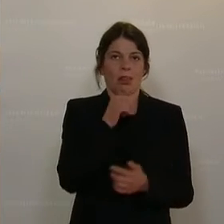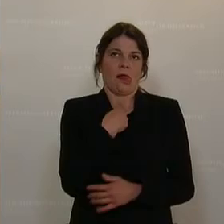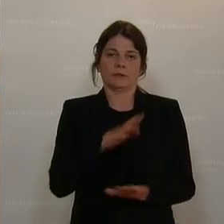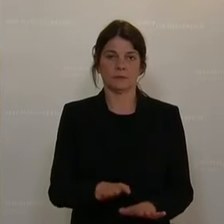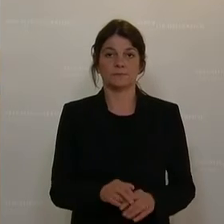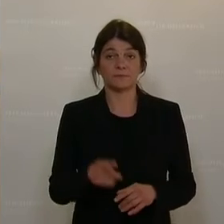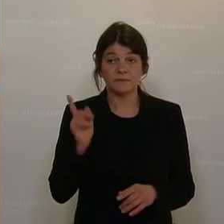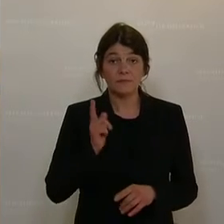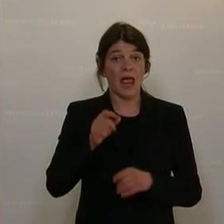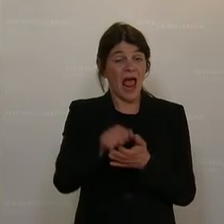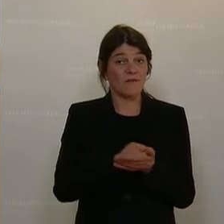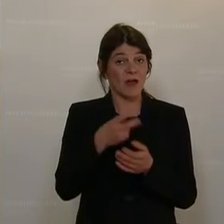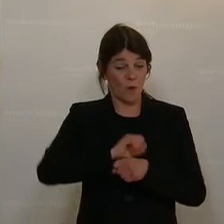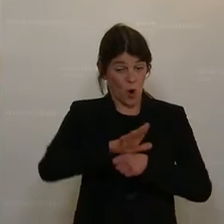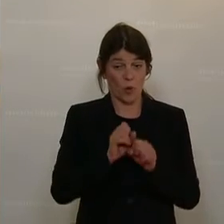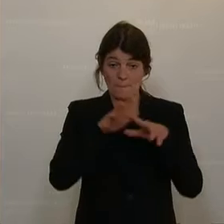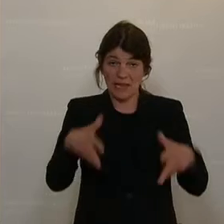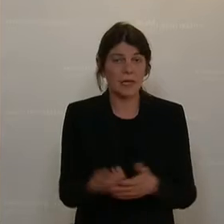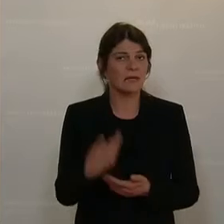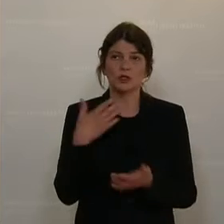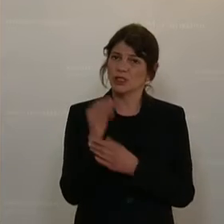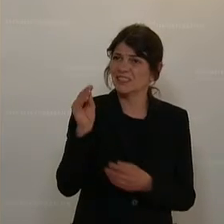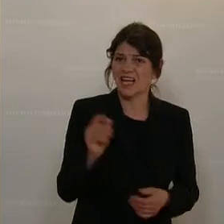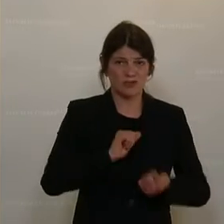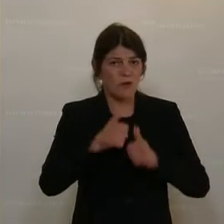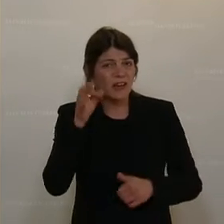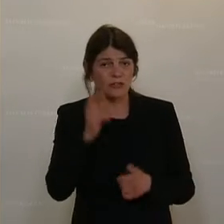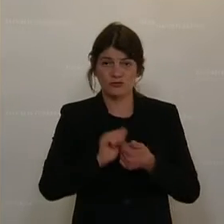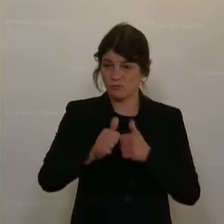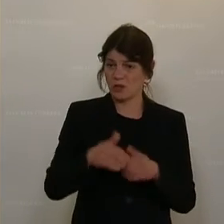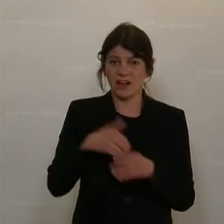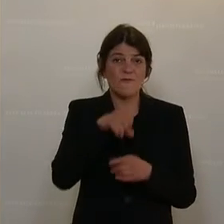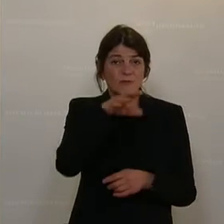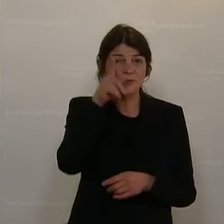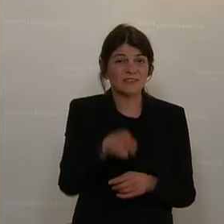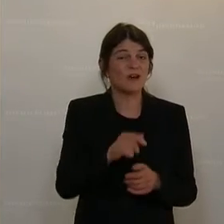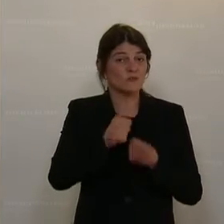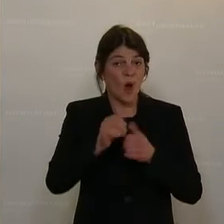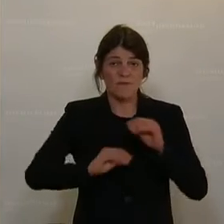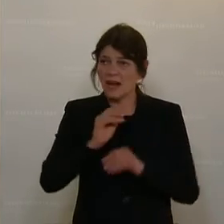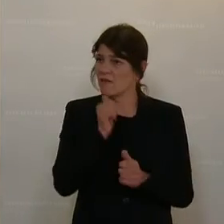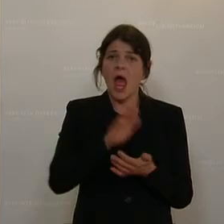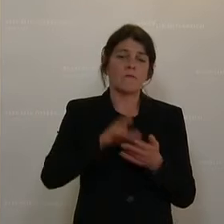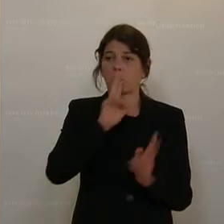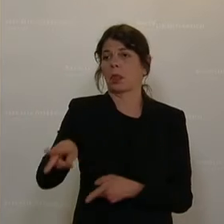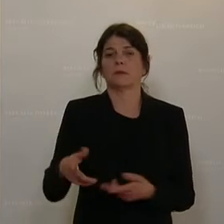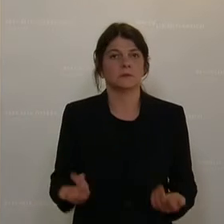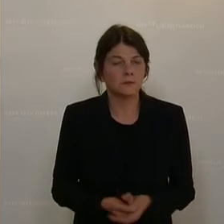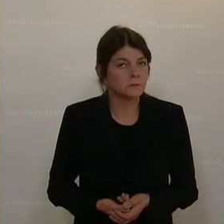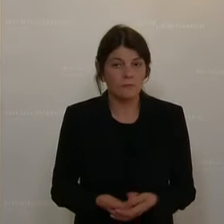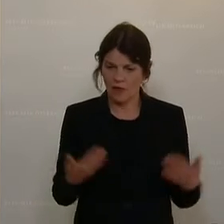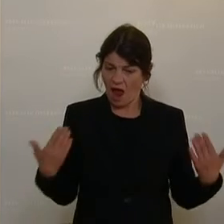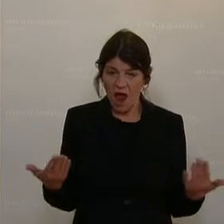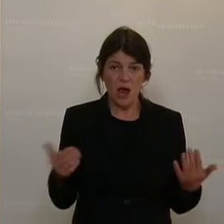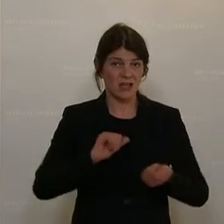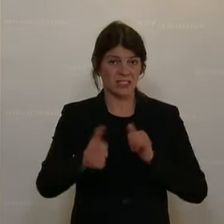dieser Corona-Pandemie immer wieder darauf hingewiesen, die Sportlerinnen und Sportler in den 15.000 Sportvereinen nicht im Stich zu lassen.